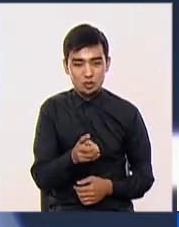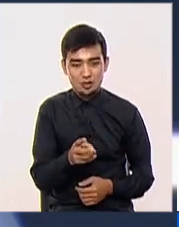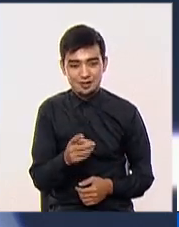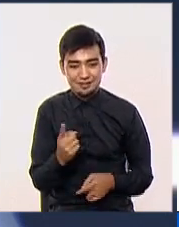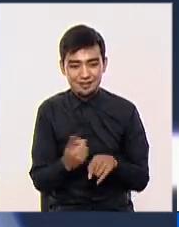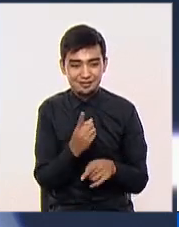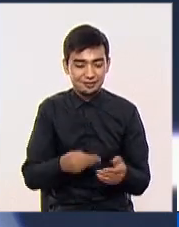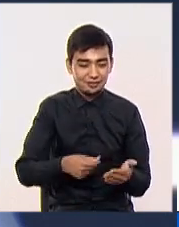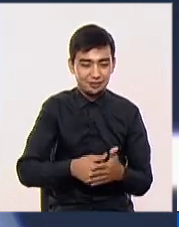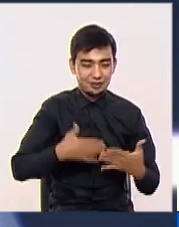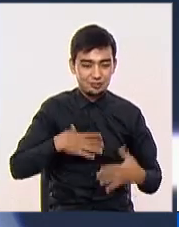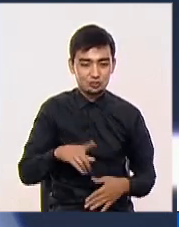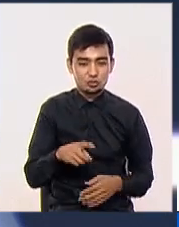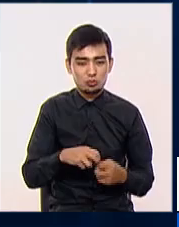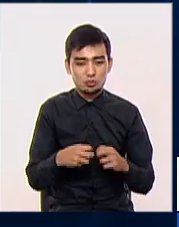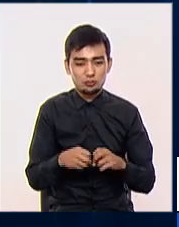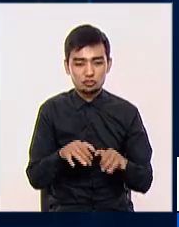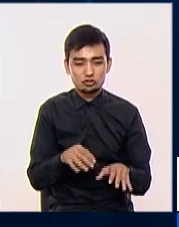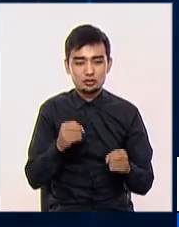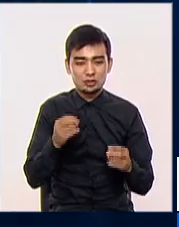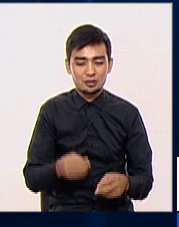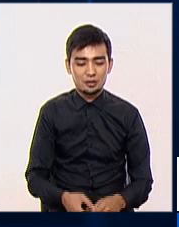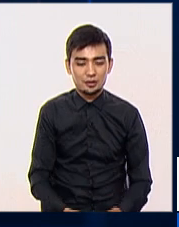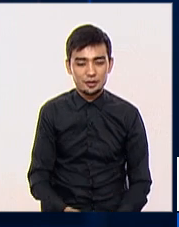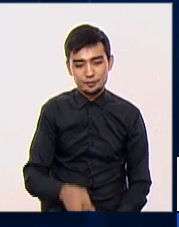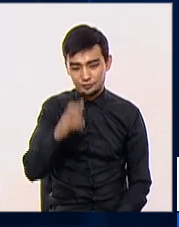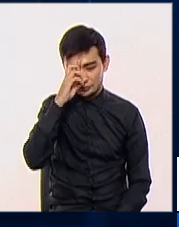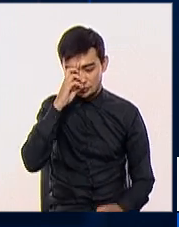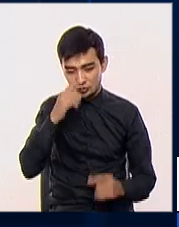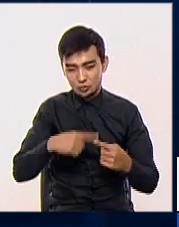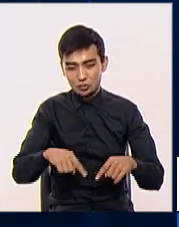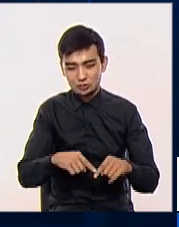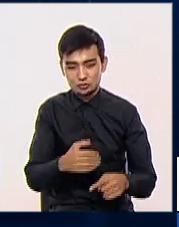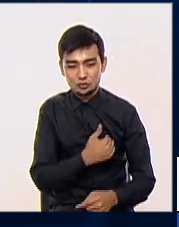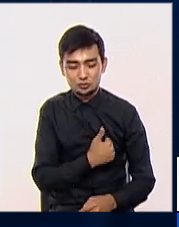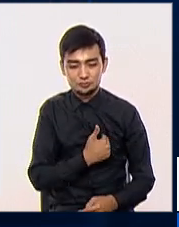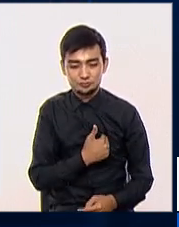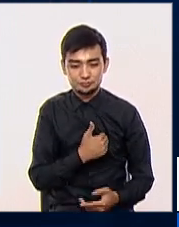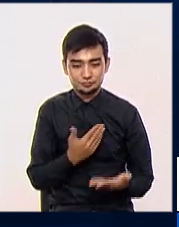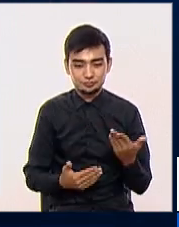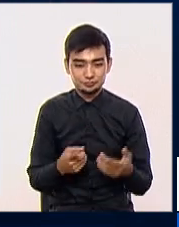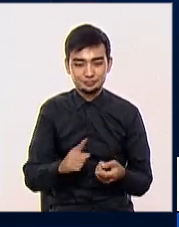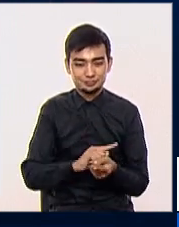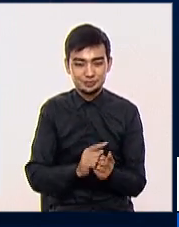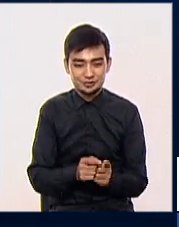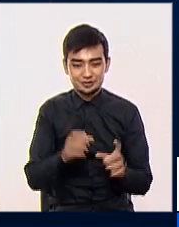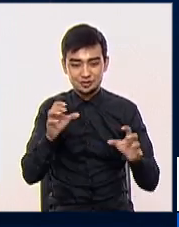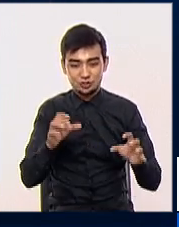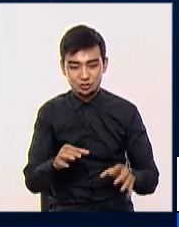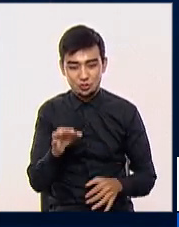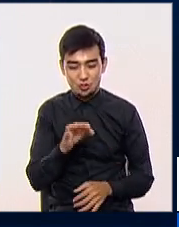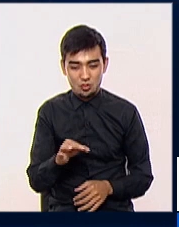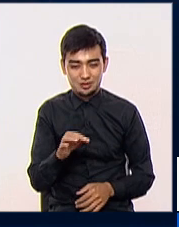ни одного платежа. Как решить эту проблему? Определенные государственные органы хотят в изменении закона